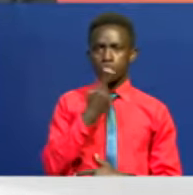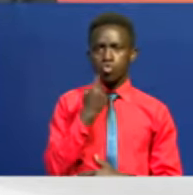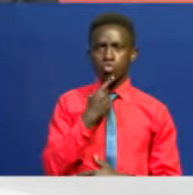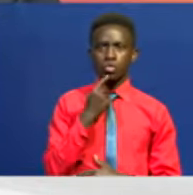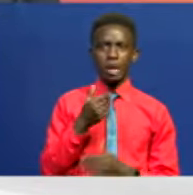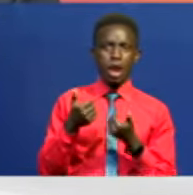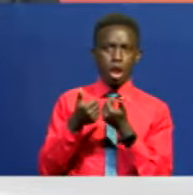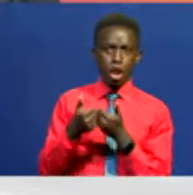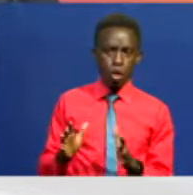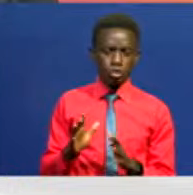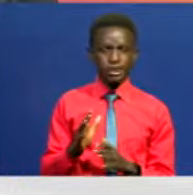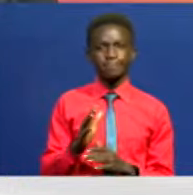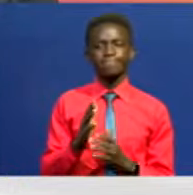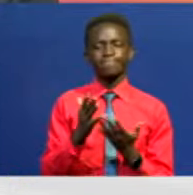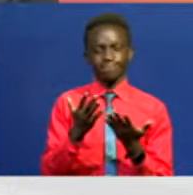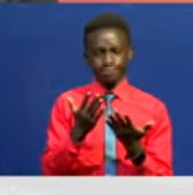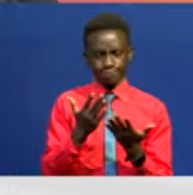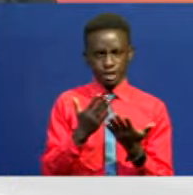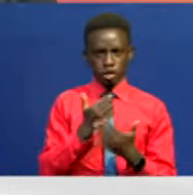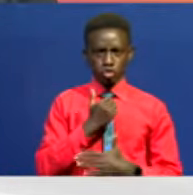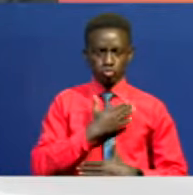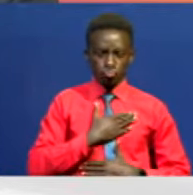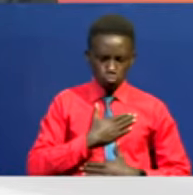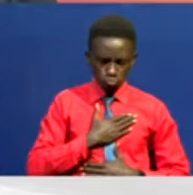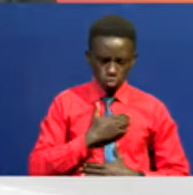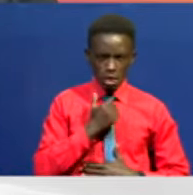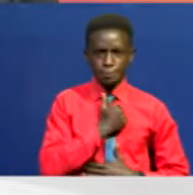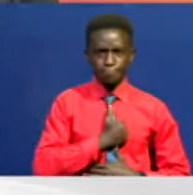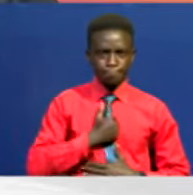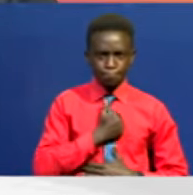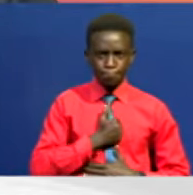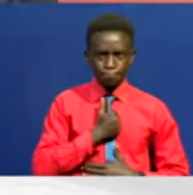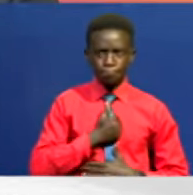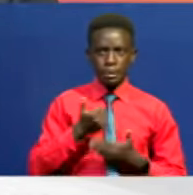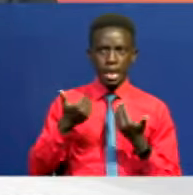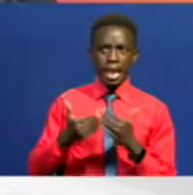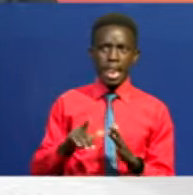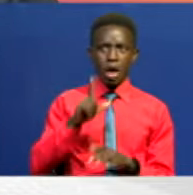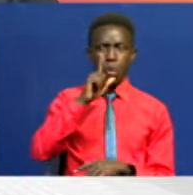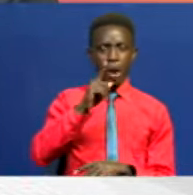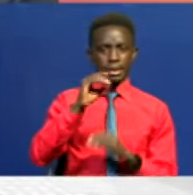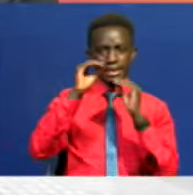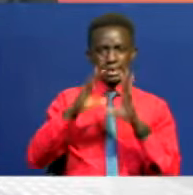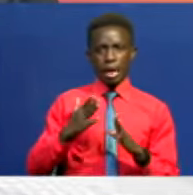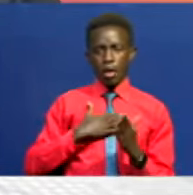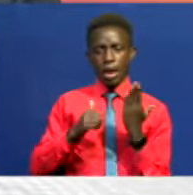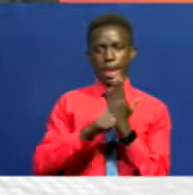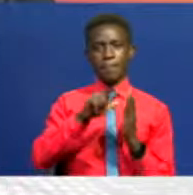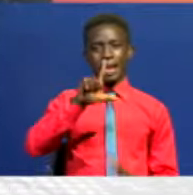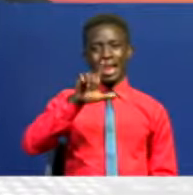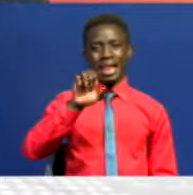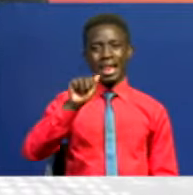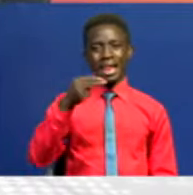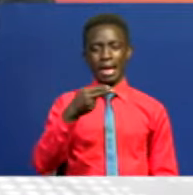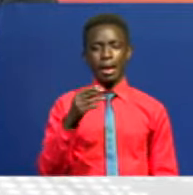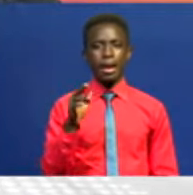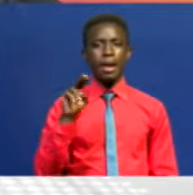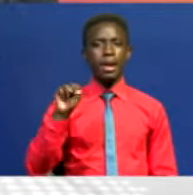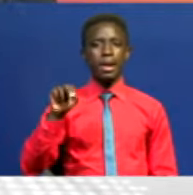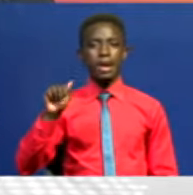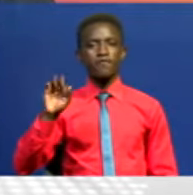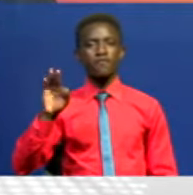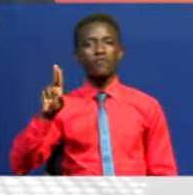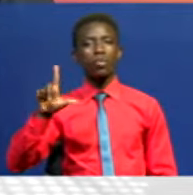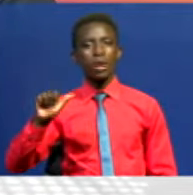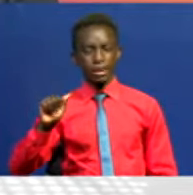mmoja, Bilea Wafula. Pia ningependa kutuma rambirambi zangu. Kwa kika nashukuru kwa